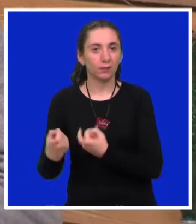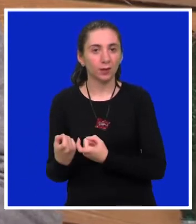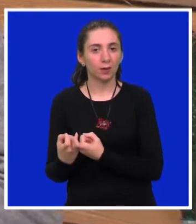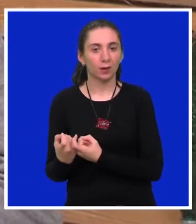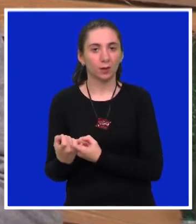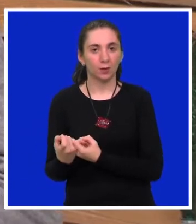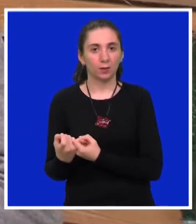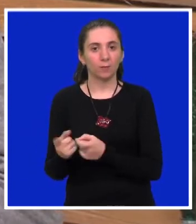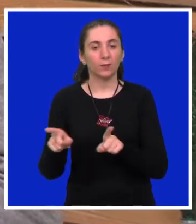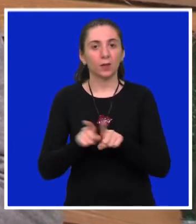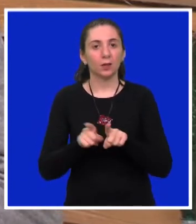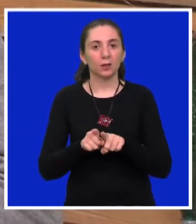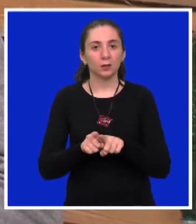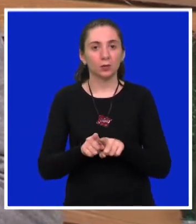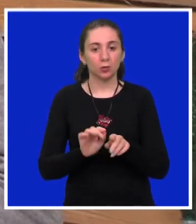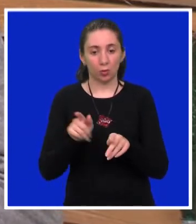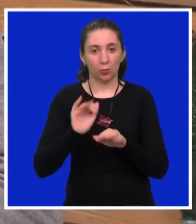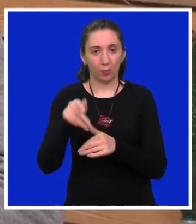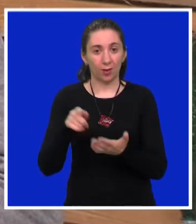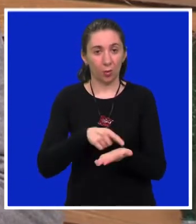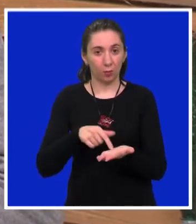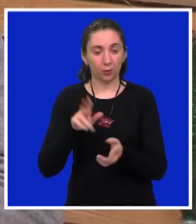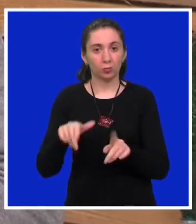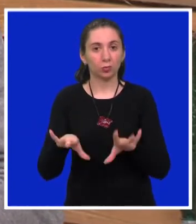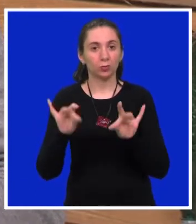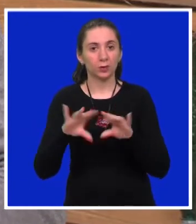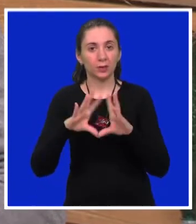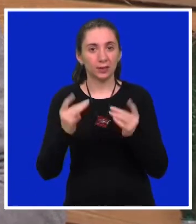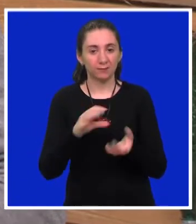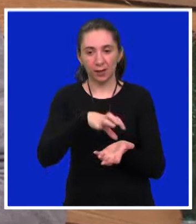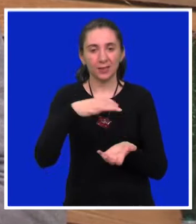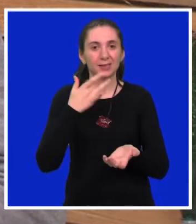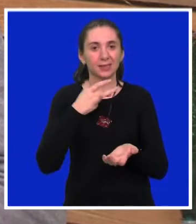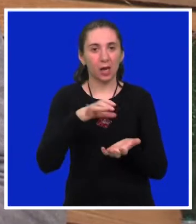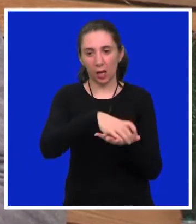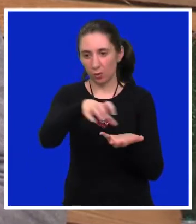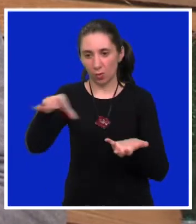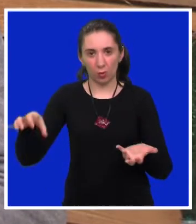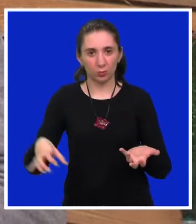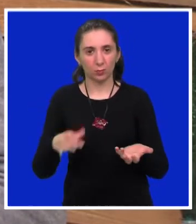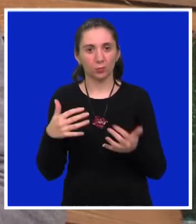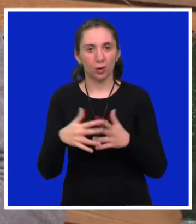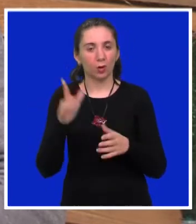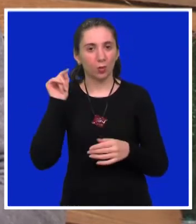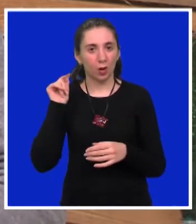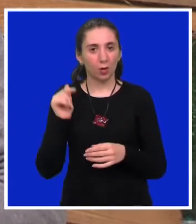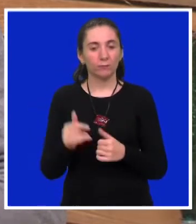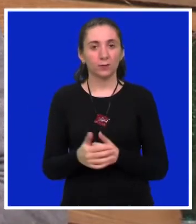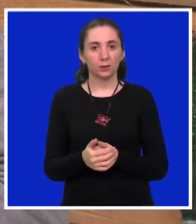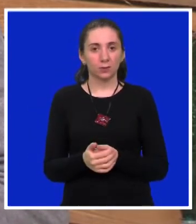neke materijale. Isto tako preko nje se mogu pronaći svi položaj svih zelenih otoka u gradu Karlovcu, znači